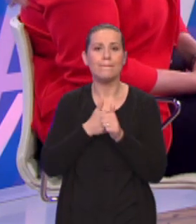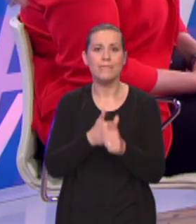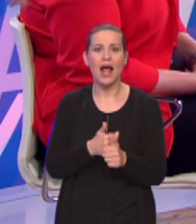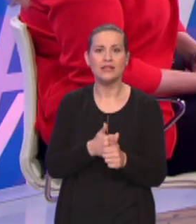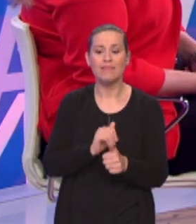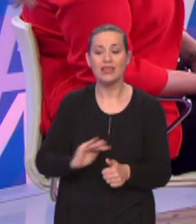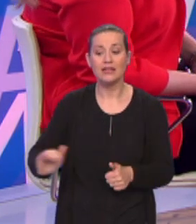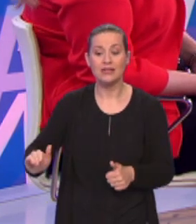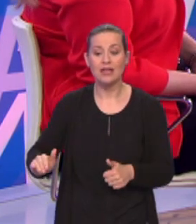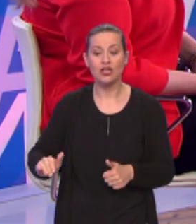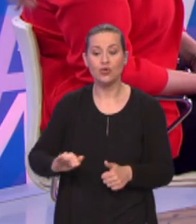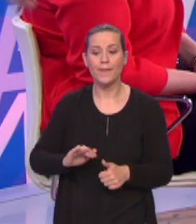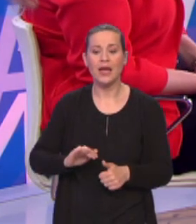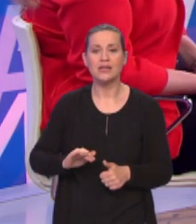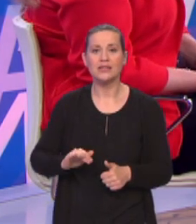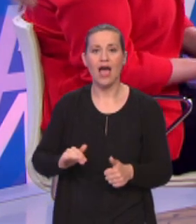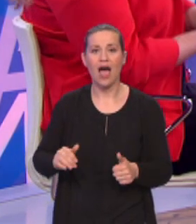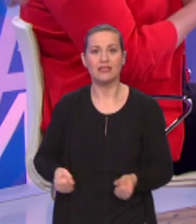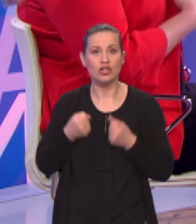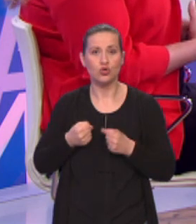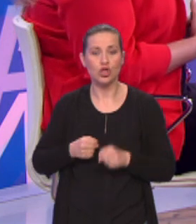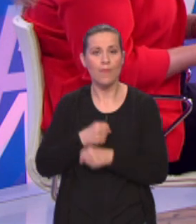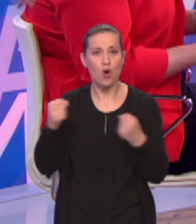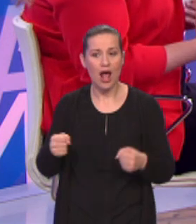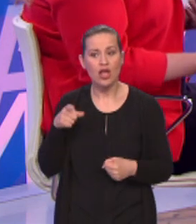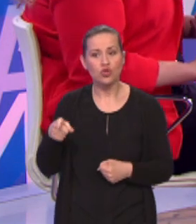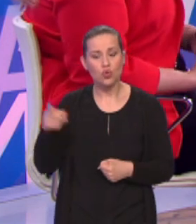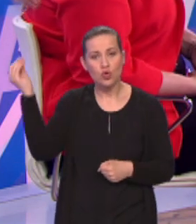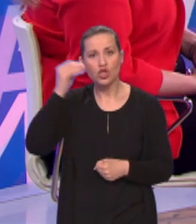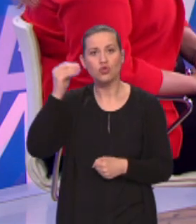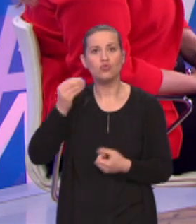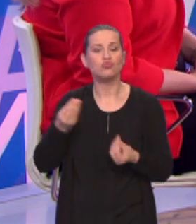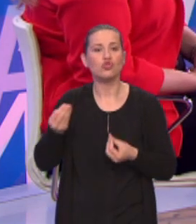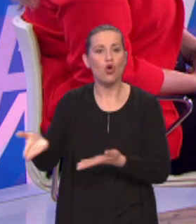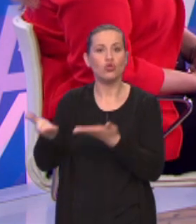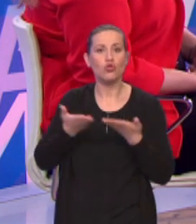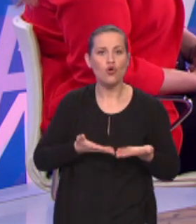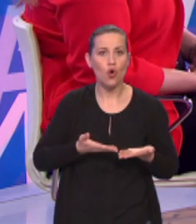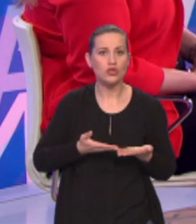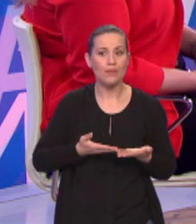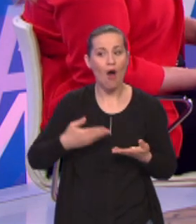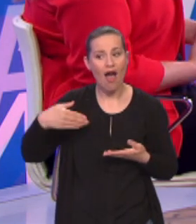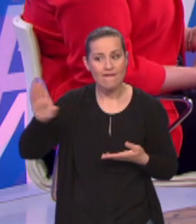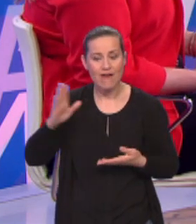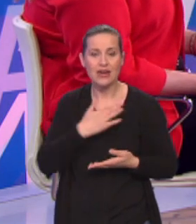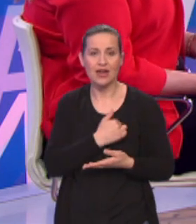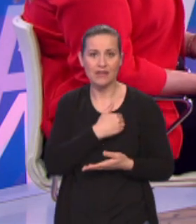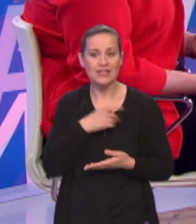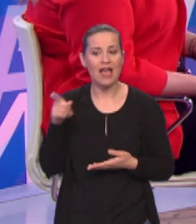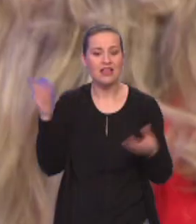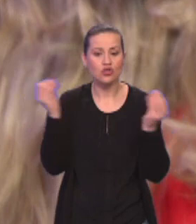posebnim potrebama. I upravo tu može ono iskustvo koje mi donosimo iz inozemstva gdje